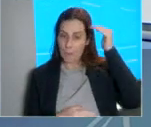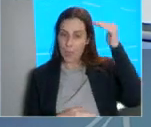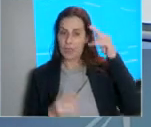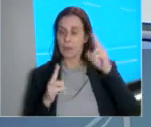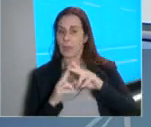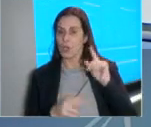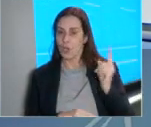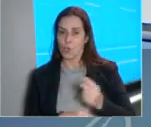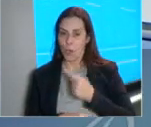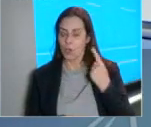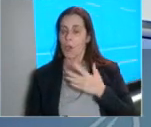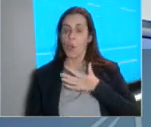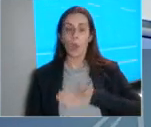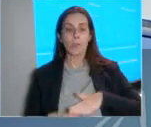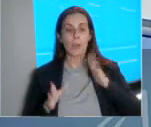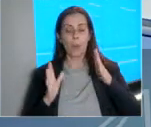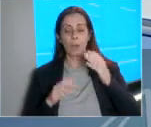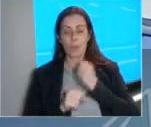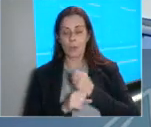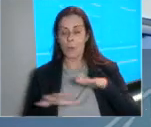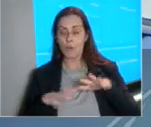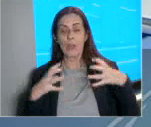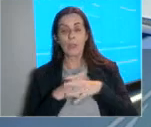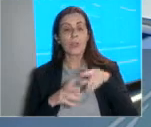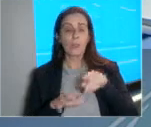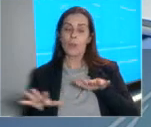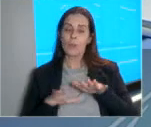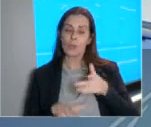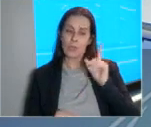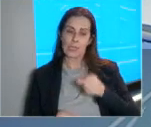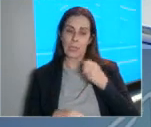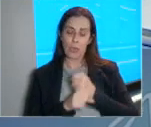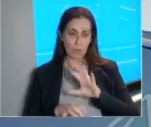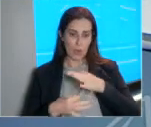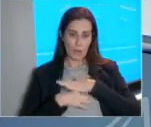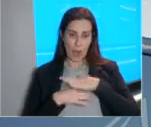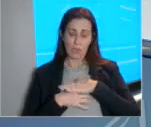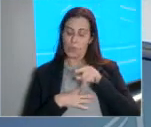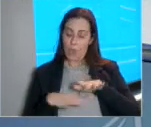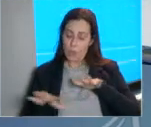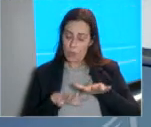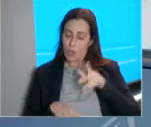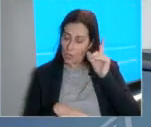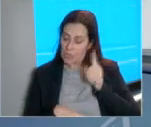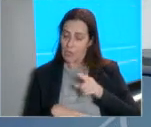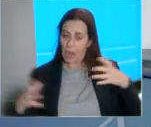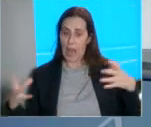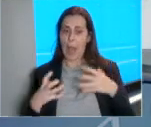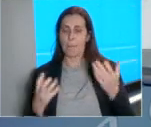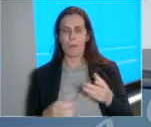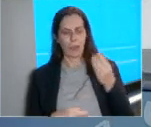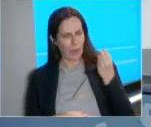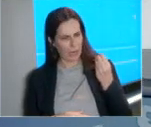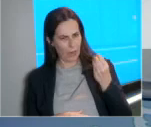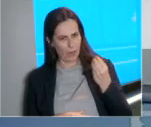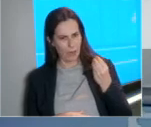פגש את כולם, רוצה מאוד להוביל ממשלת אחדות, כי זאת הממשלה הרצויה לנו, זאת הממשלה הרצויה לעם. רגע, יצא